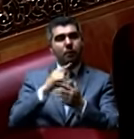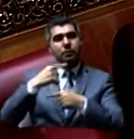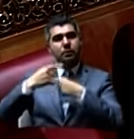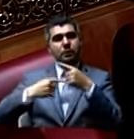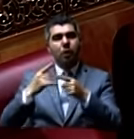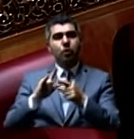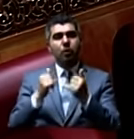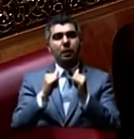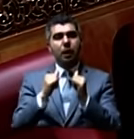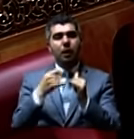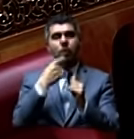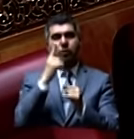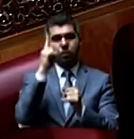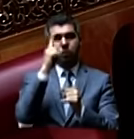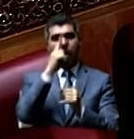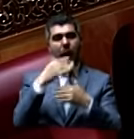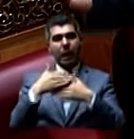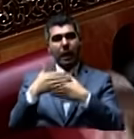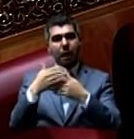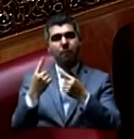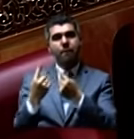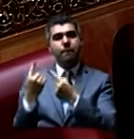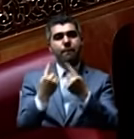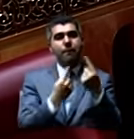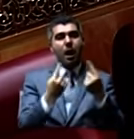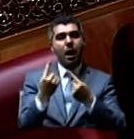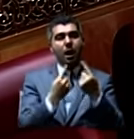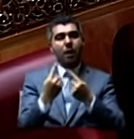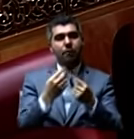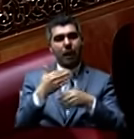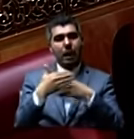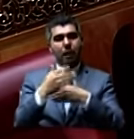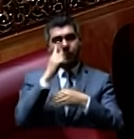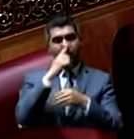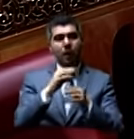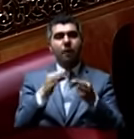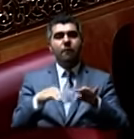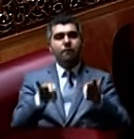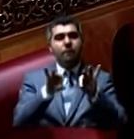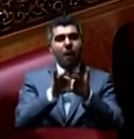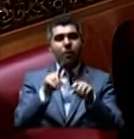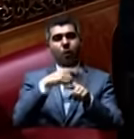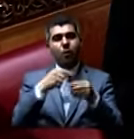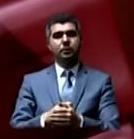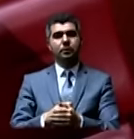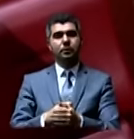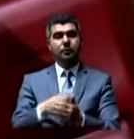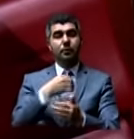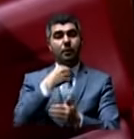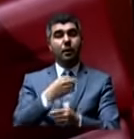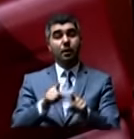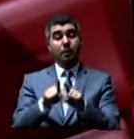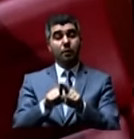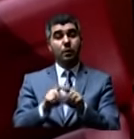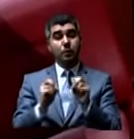والجزائر كنعتقدها اولويه بالنسبه الينا نظرا لهذه العلاقه التاريخيه والعلاقات بين العائلات، بل حتى العلاقه التجاريه بين البلدين. فرصه باغي